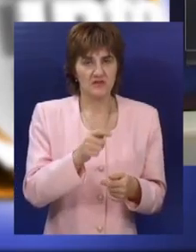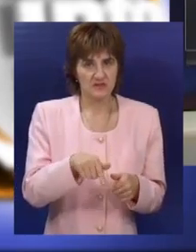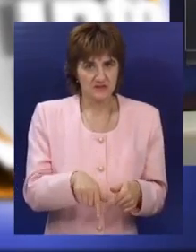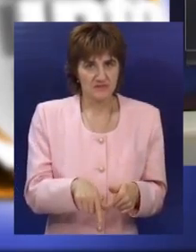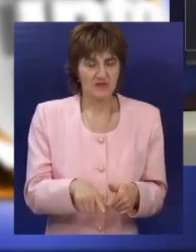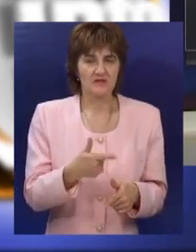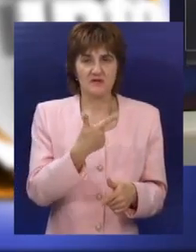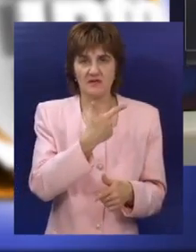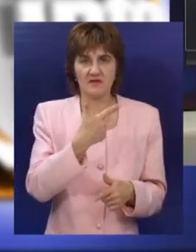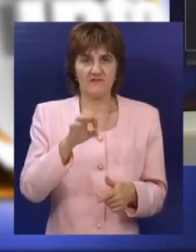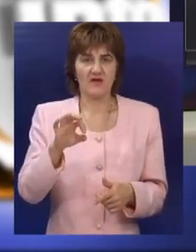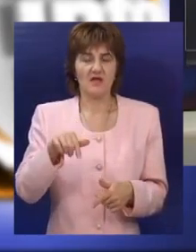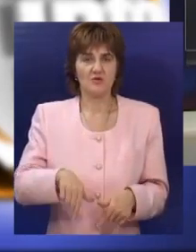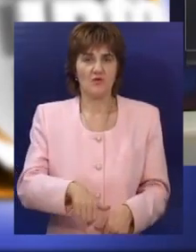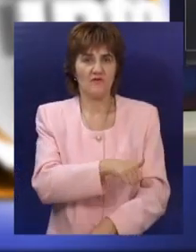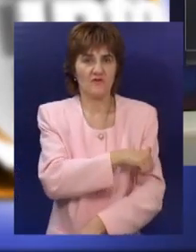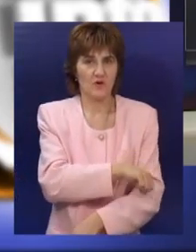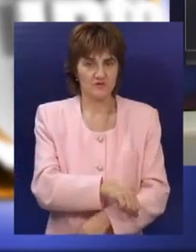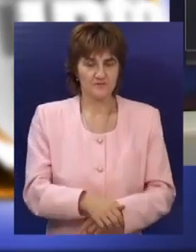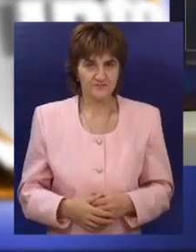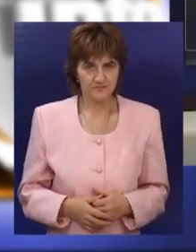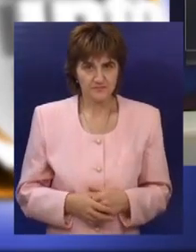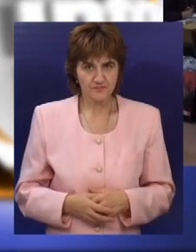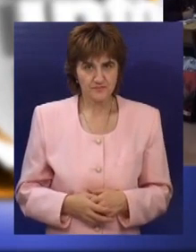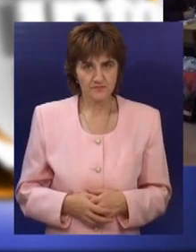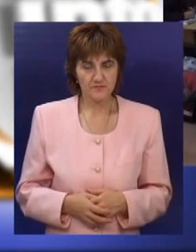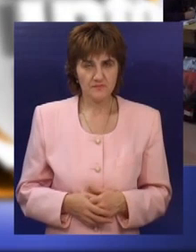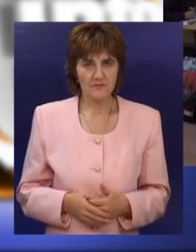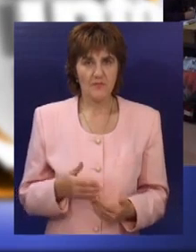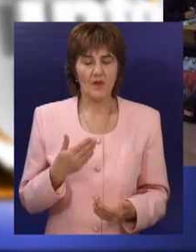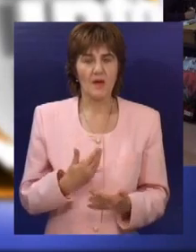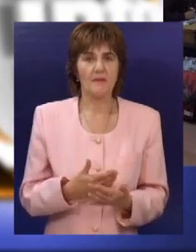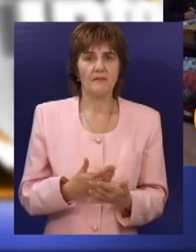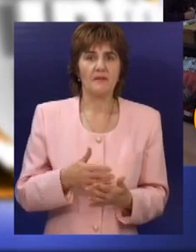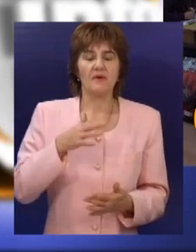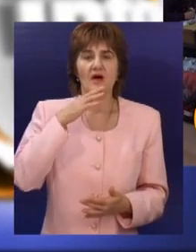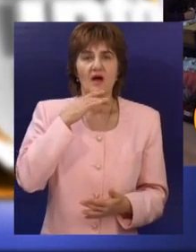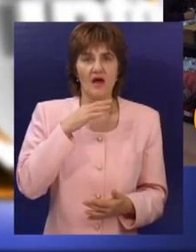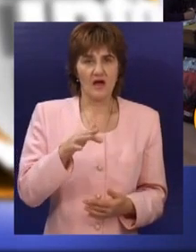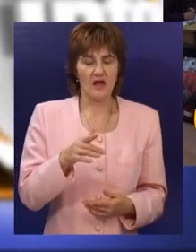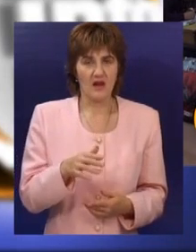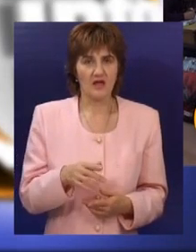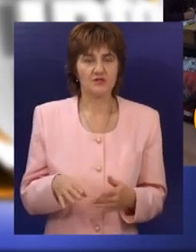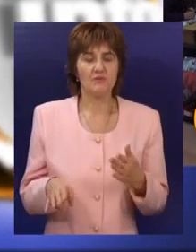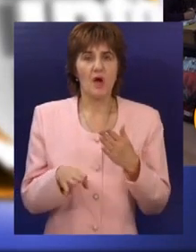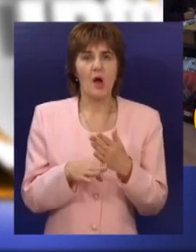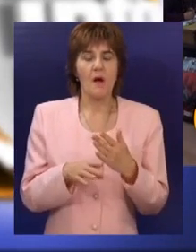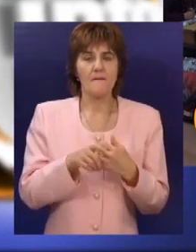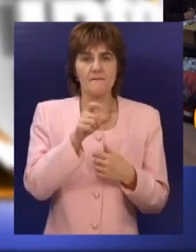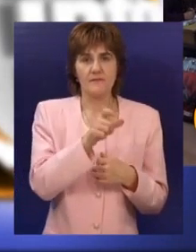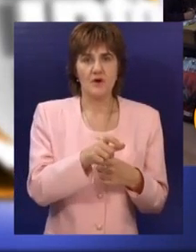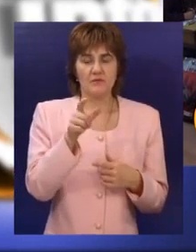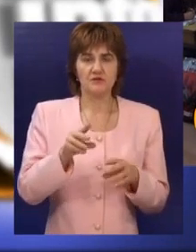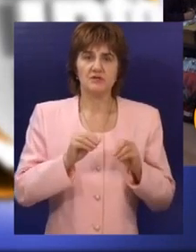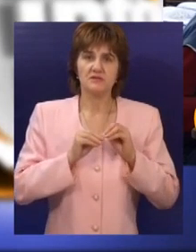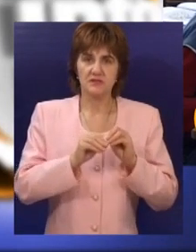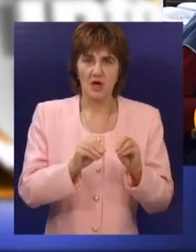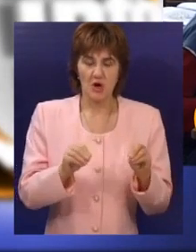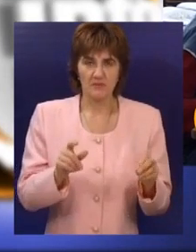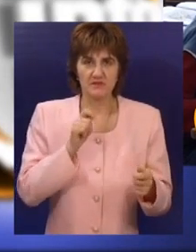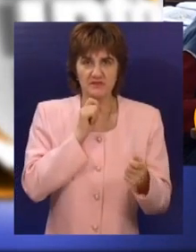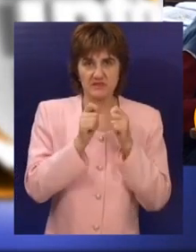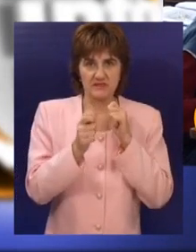isplatom jubilarnih nagrada za 2011. godinu. Prema rečima pomoćnice gradonačelnika za obrazovanje Ljubice